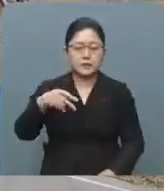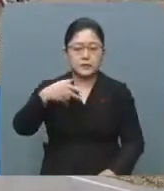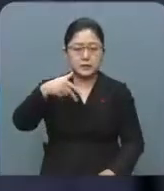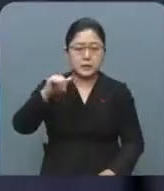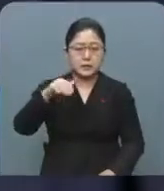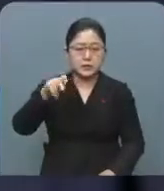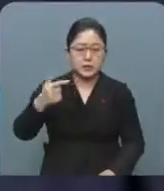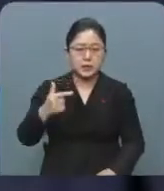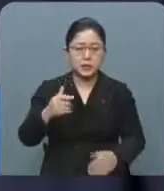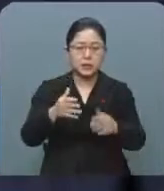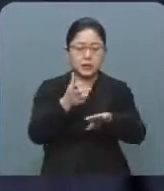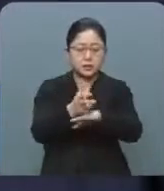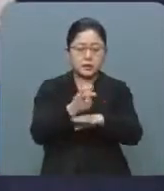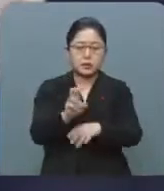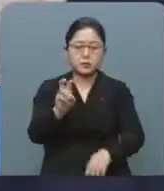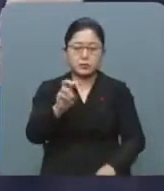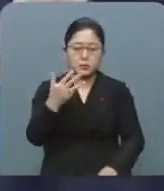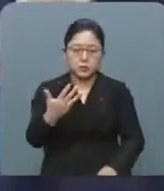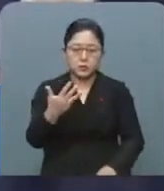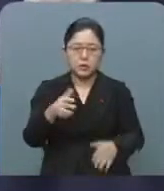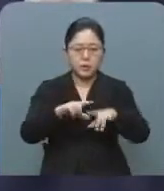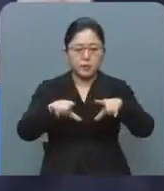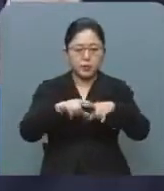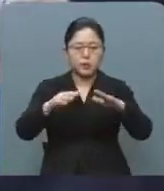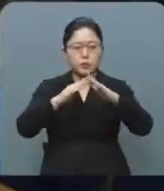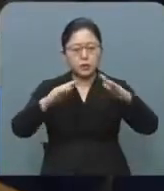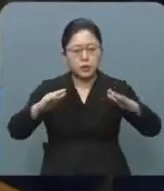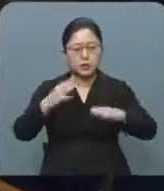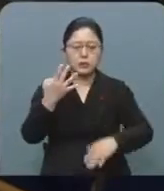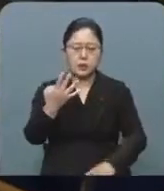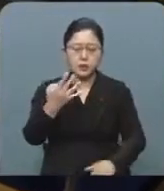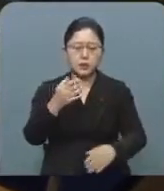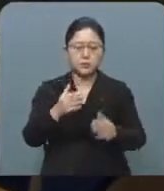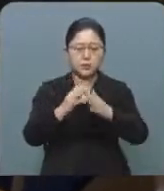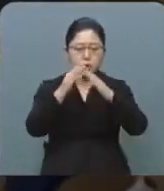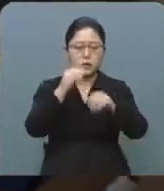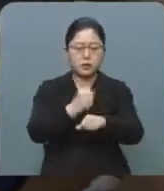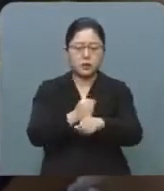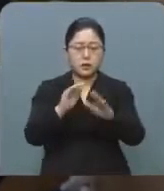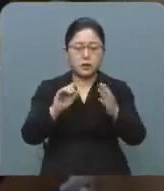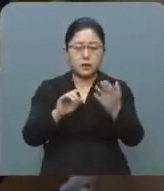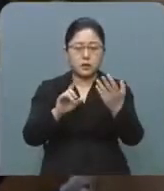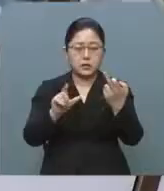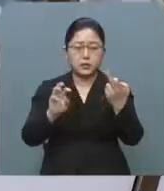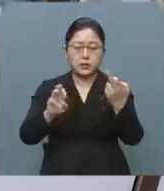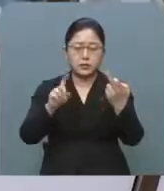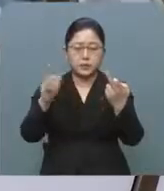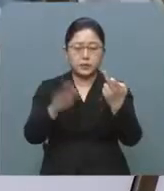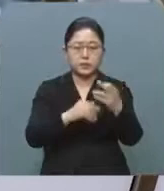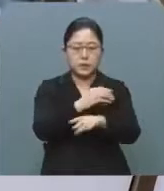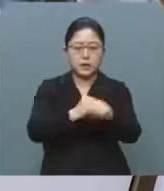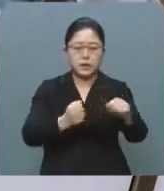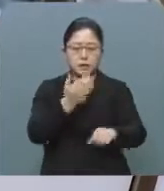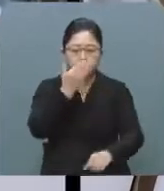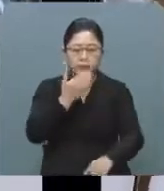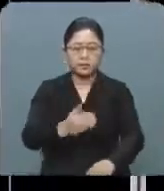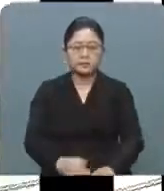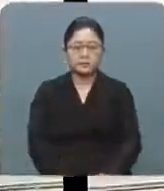캠핑장은 카라반 28개면과 일반 텐트 4개면으로 조성됐고 오는 31일부터 예약이